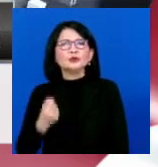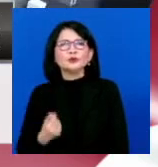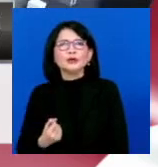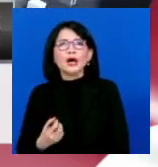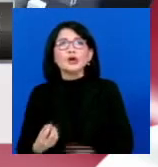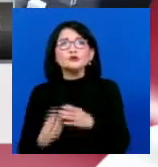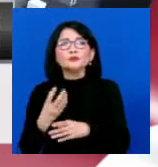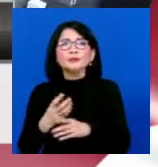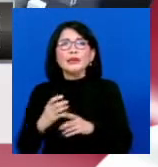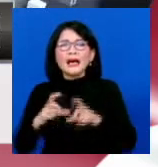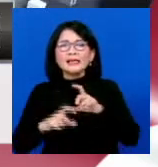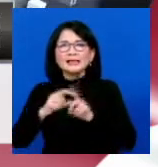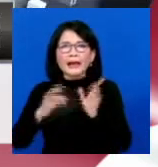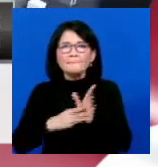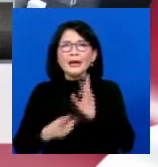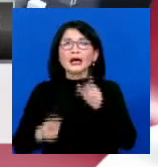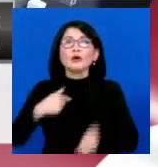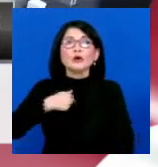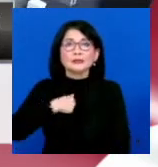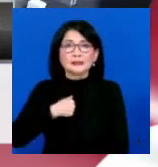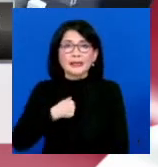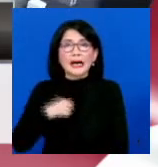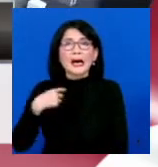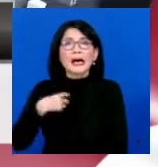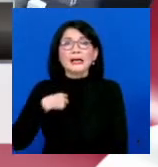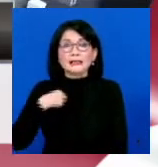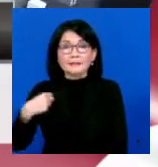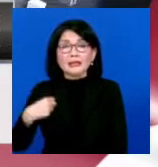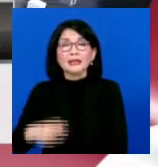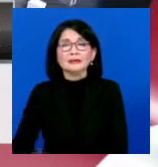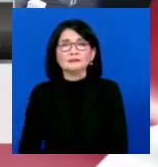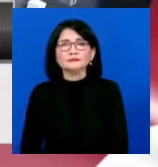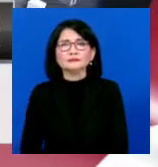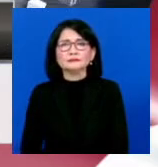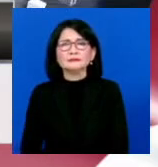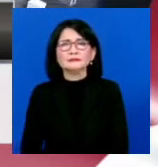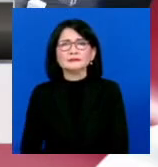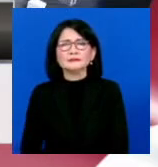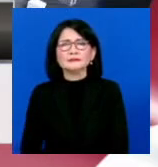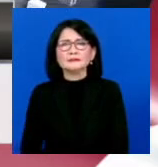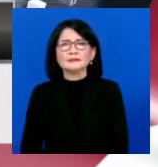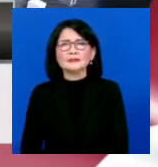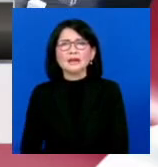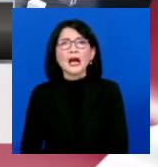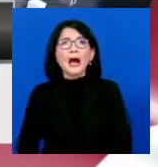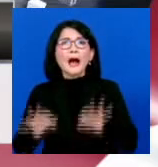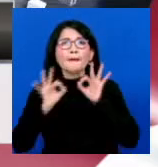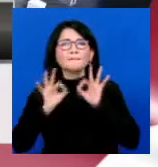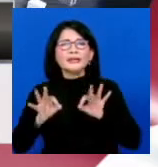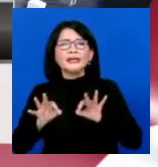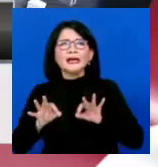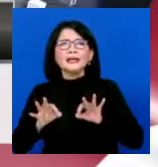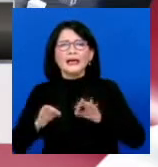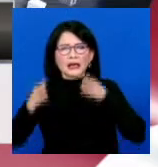apalagi kalau saya dan dan Pak Jar sebagai calon gubernur wakilur terpilih maka Pendidikan vokasi terhadap